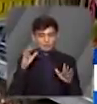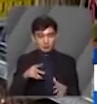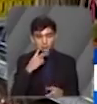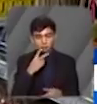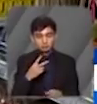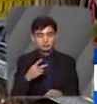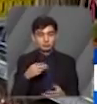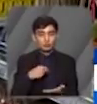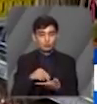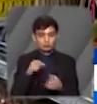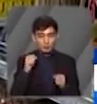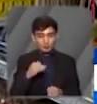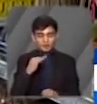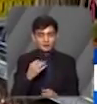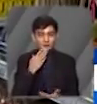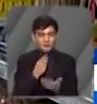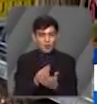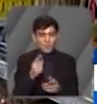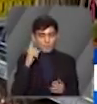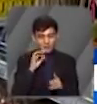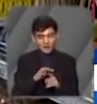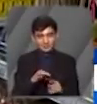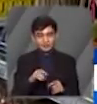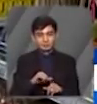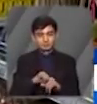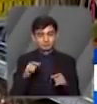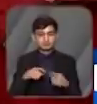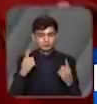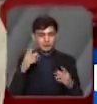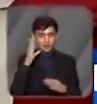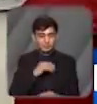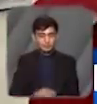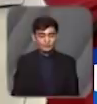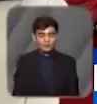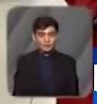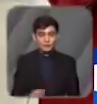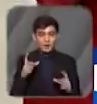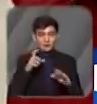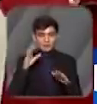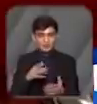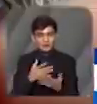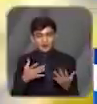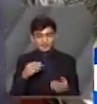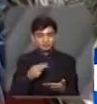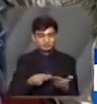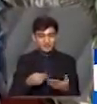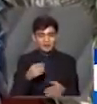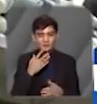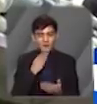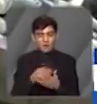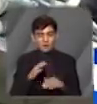үлкен ассортиментіміз сіздің шығармашылық жобаларыңызды іске асыруға көмектеседі. Дүкендегі көркем сурет, қолөнер, аспаздық